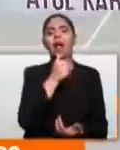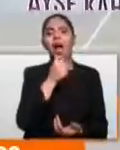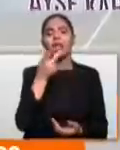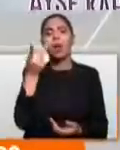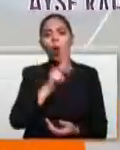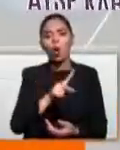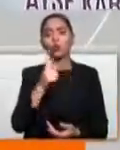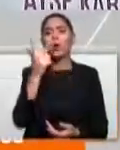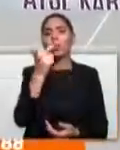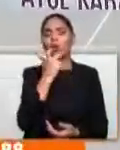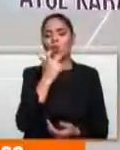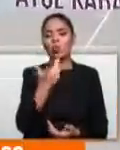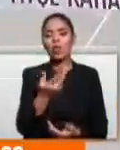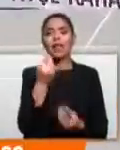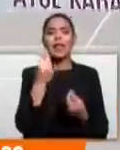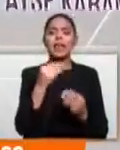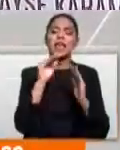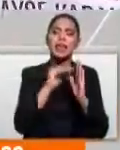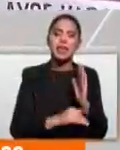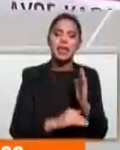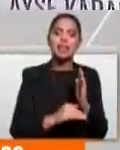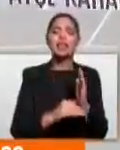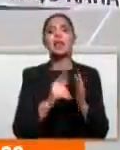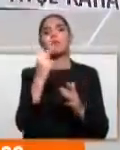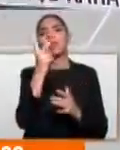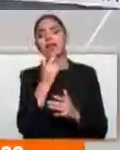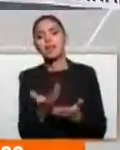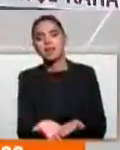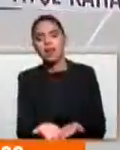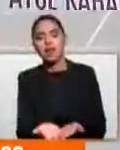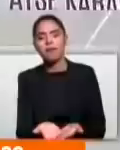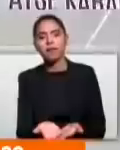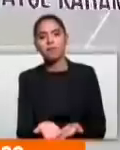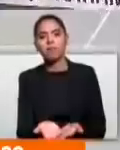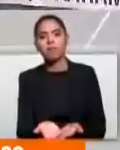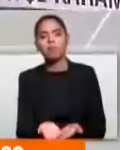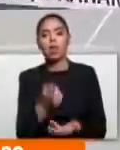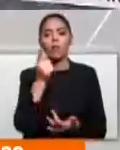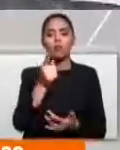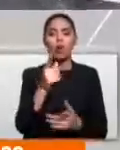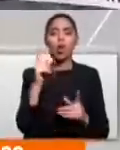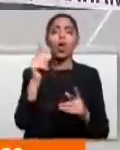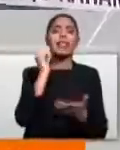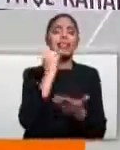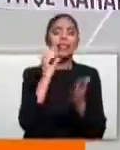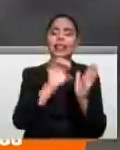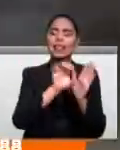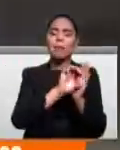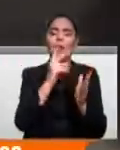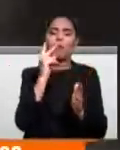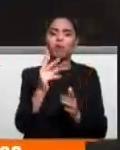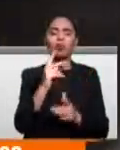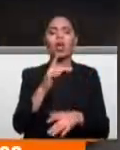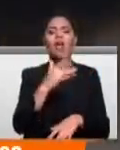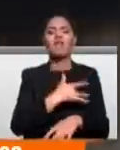üç yıl yok iyi halden kurtardı iki yıl okul Bu da diplomalı cari